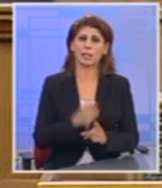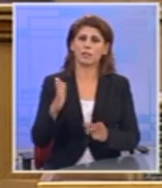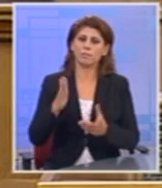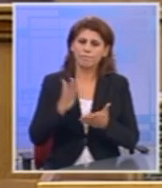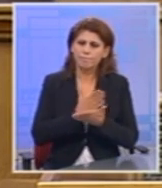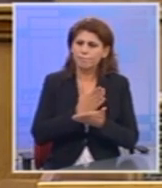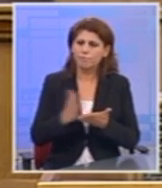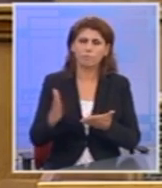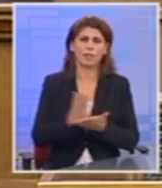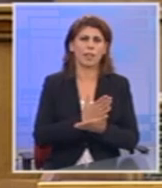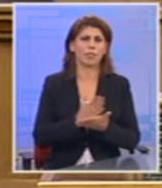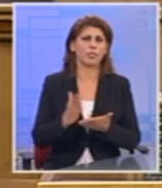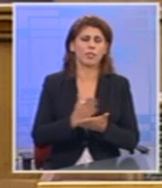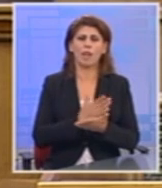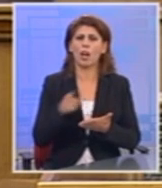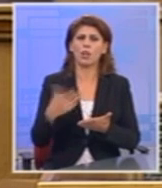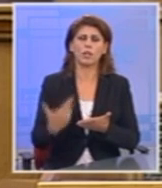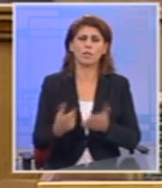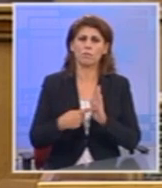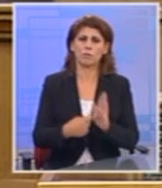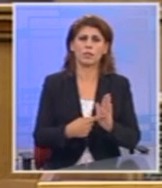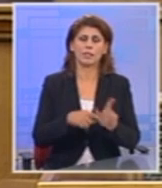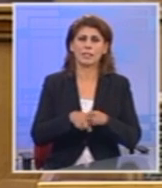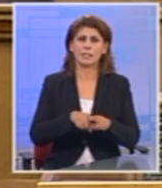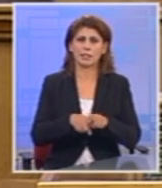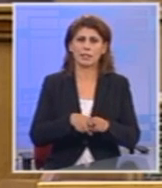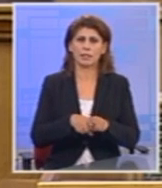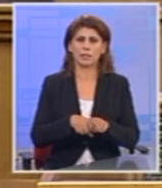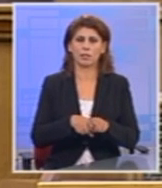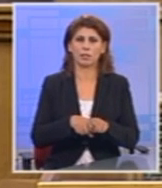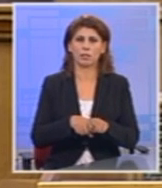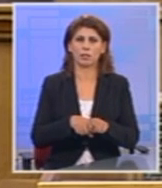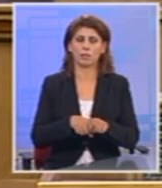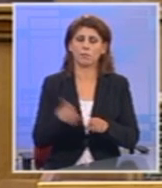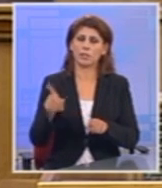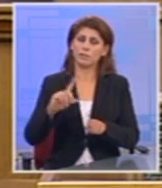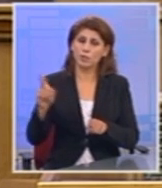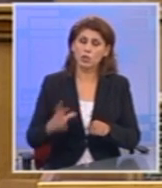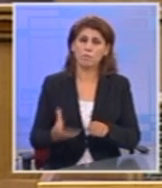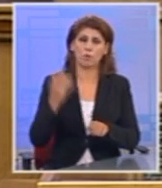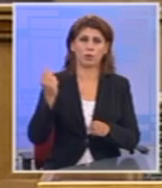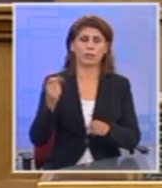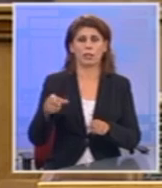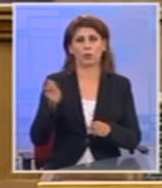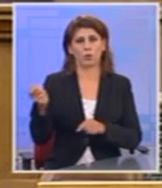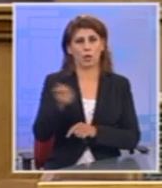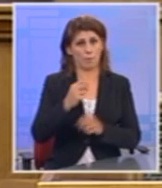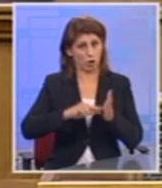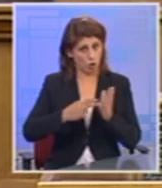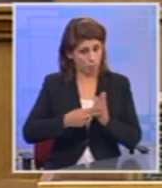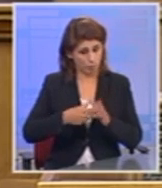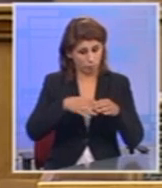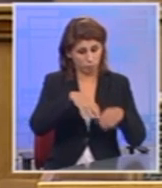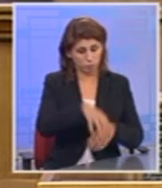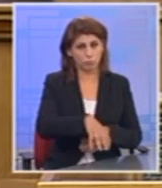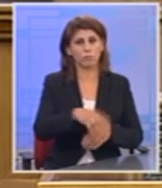αιρεσιμότητας που επισυνάπτονται σχετικά με την στην βιωσιμότητα του χρέους τόσο από οικονομικής πλευράς όσο και από